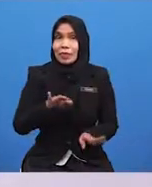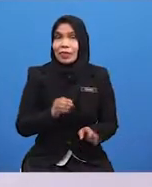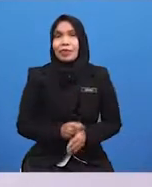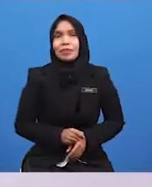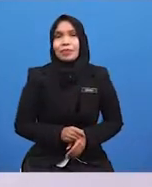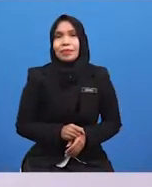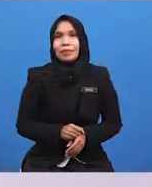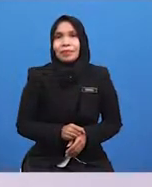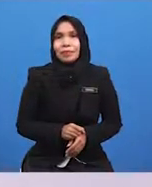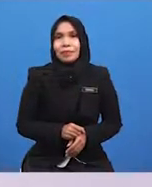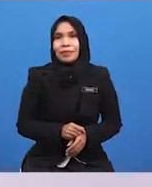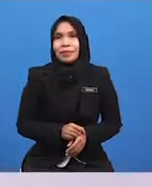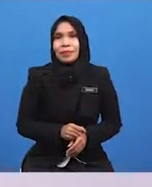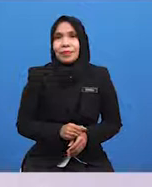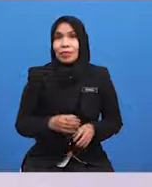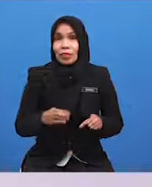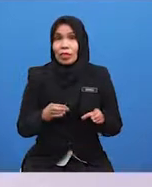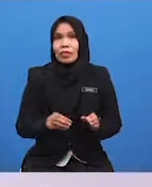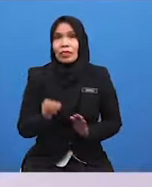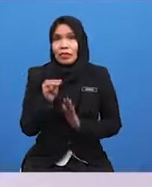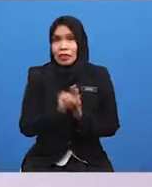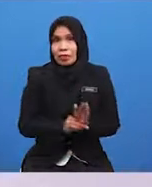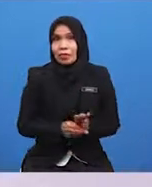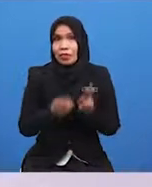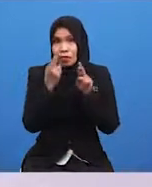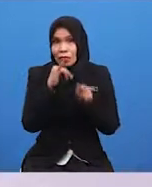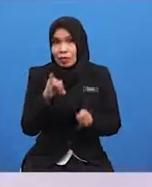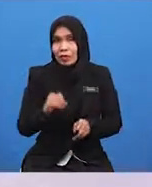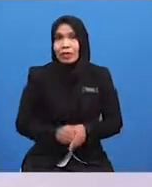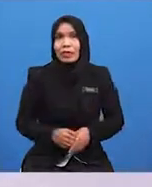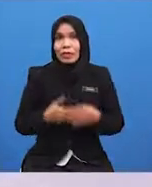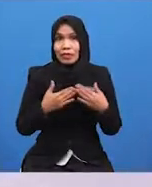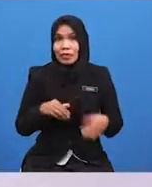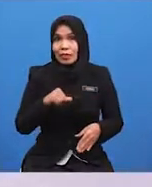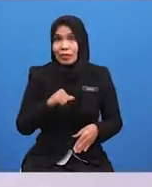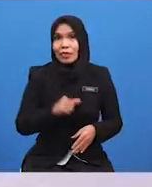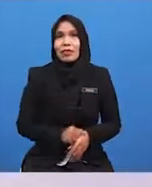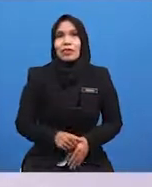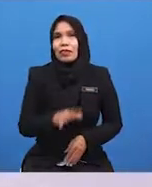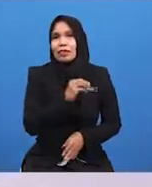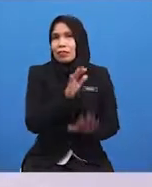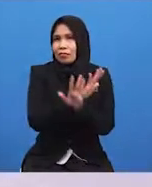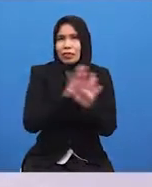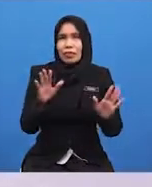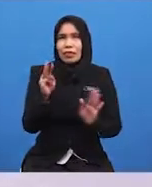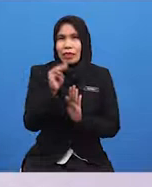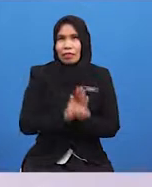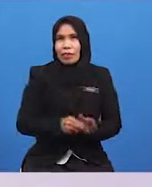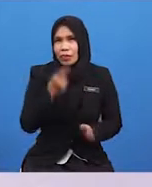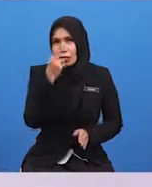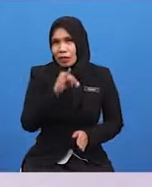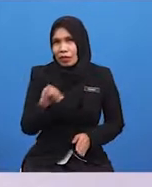menghormati diri sendiri dan tidak menghormati diri sendiri dan